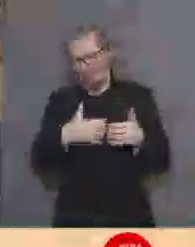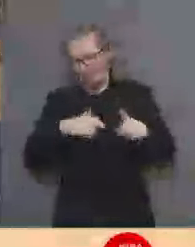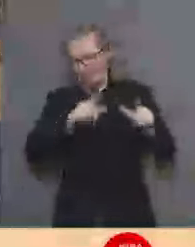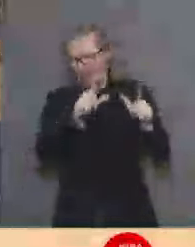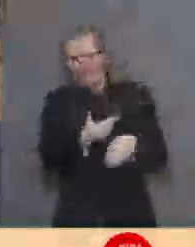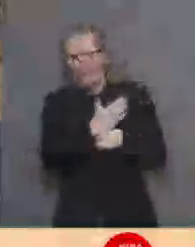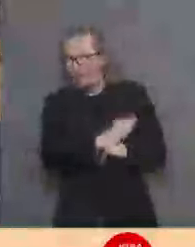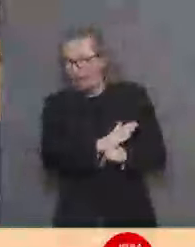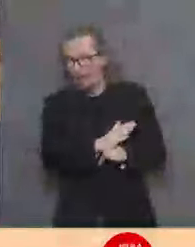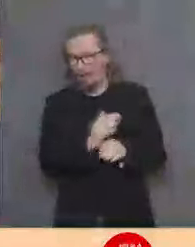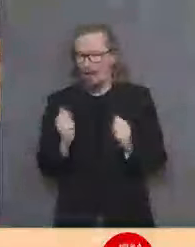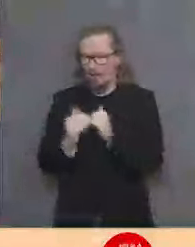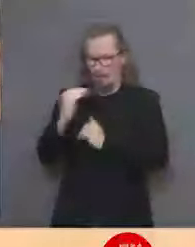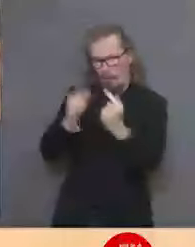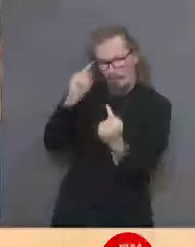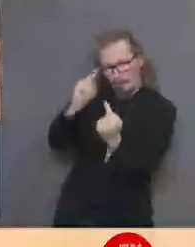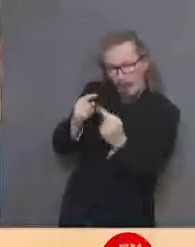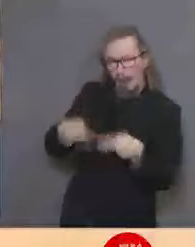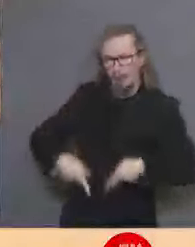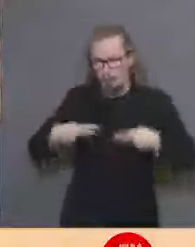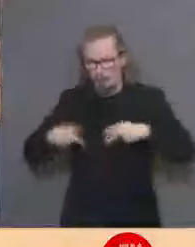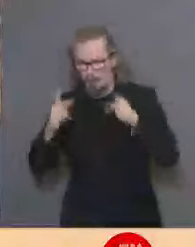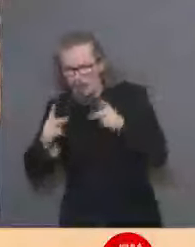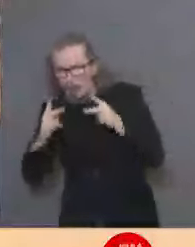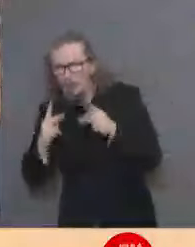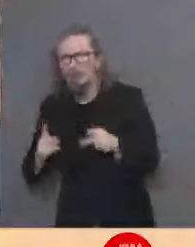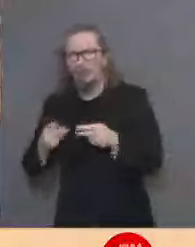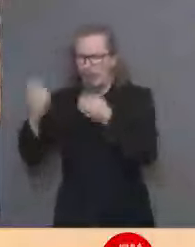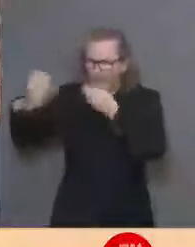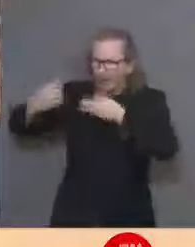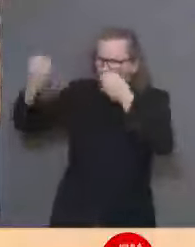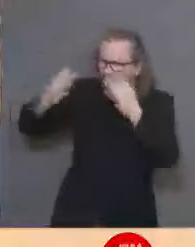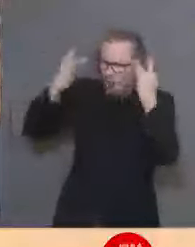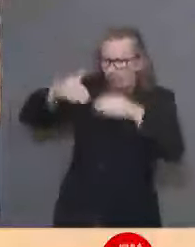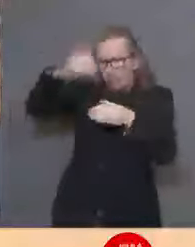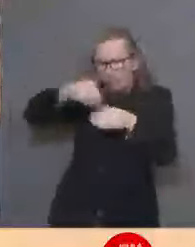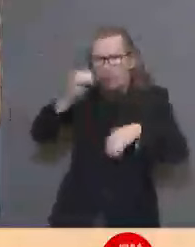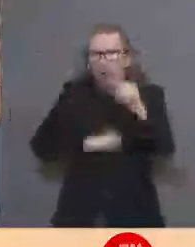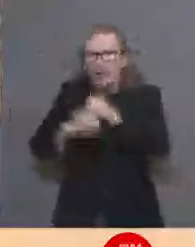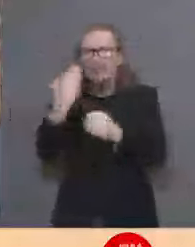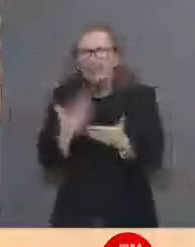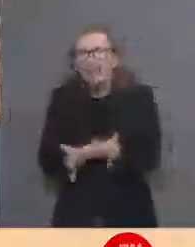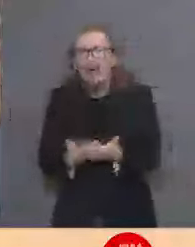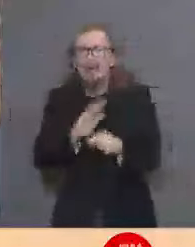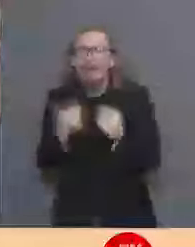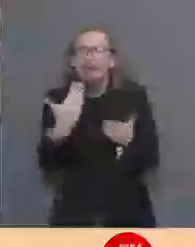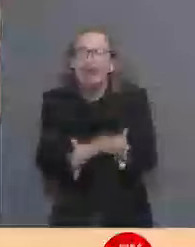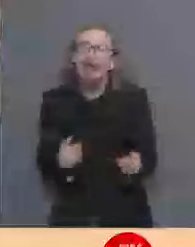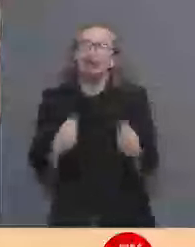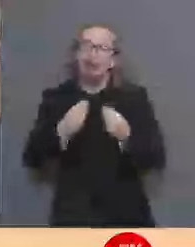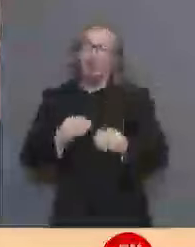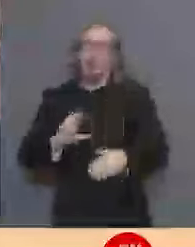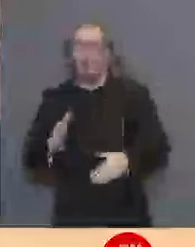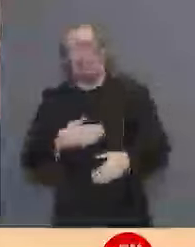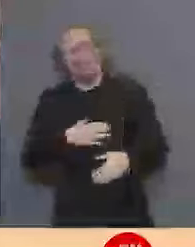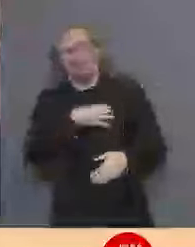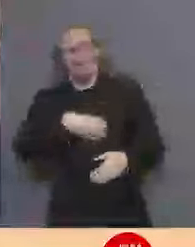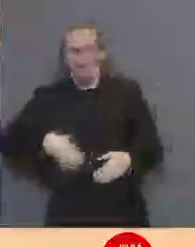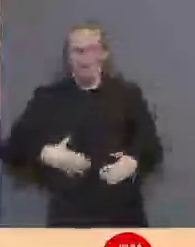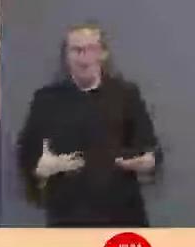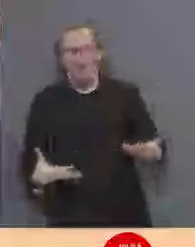une programmation thématique, des ateliers pédagogiques et des événements culturels deviendrait ainsi un équipement